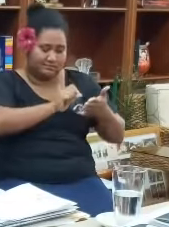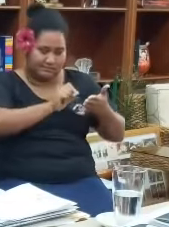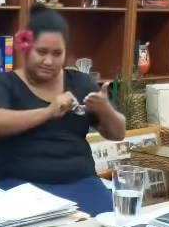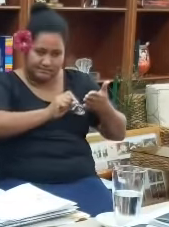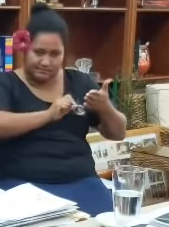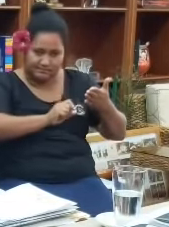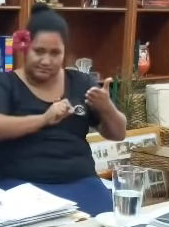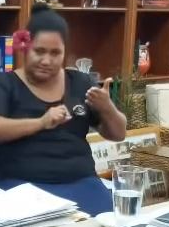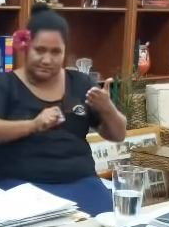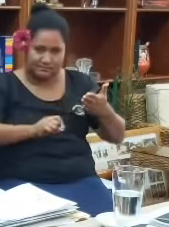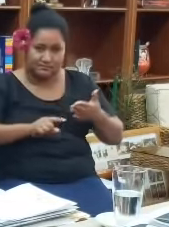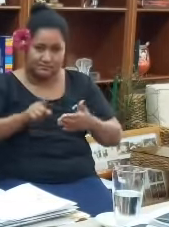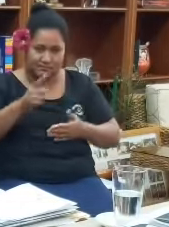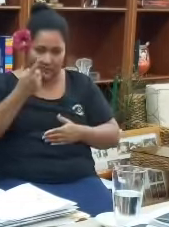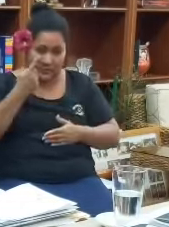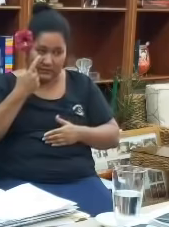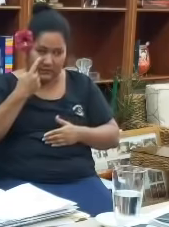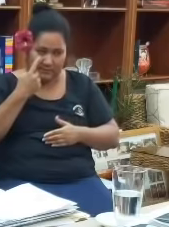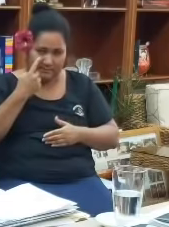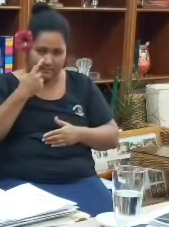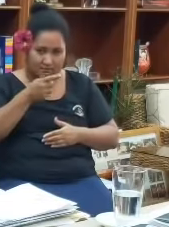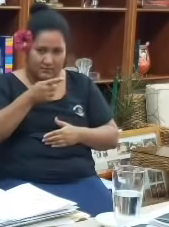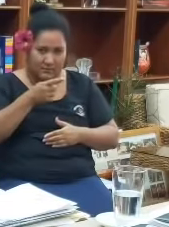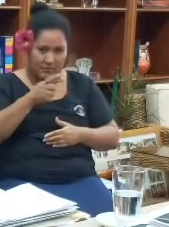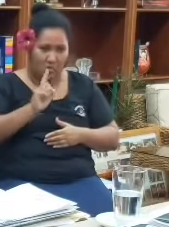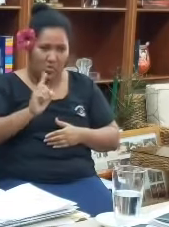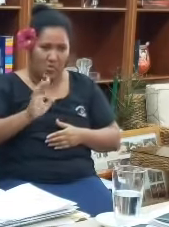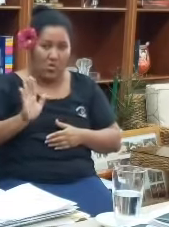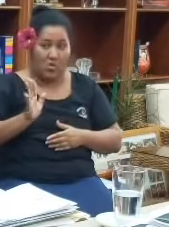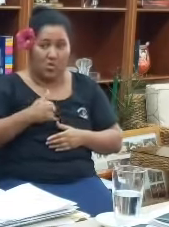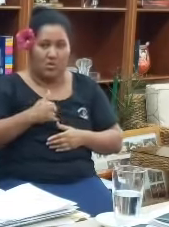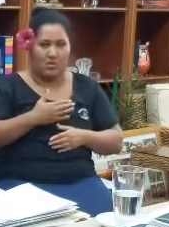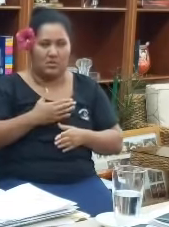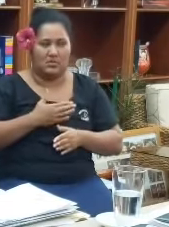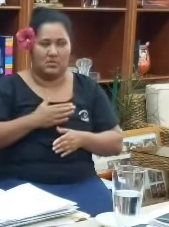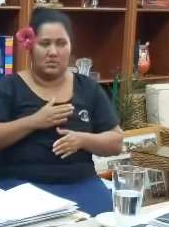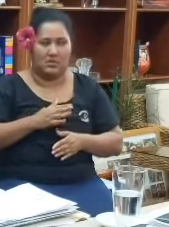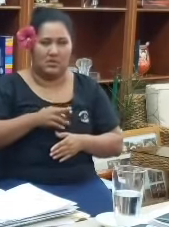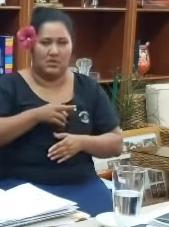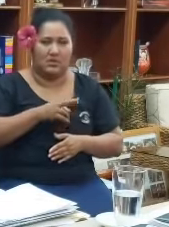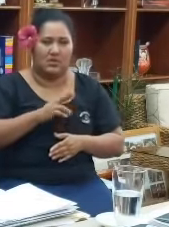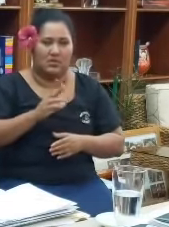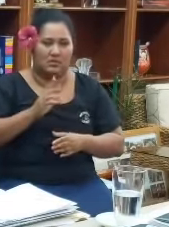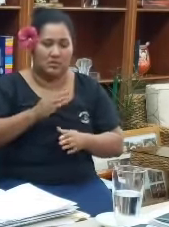Malako wakinga ya. La tunga yoi. Awa oisi